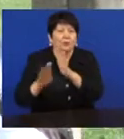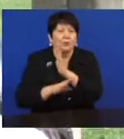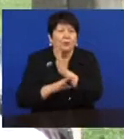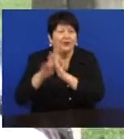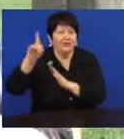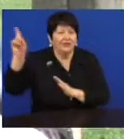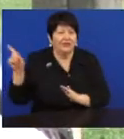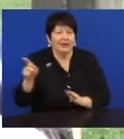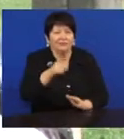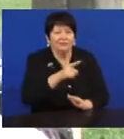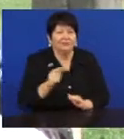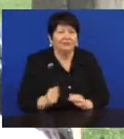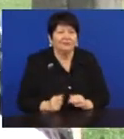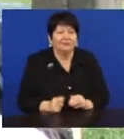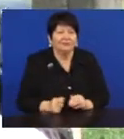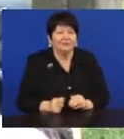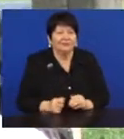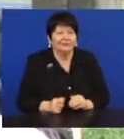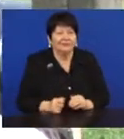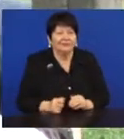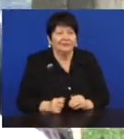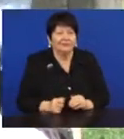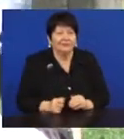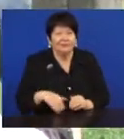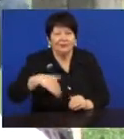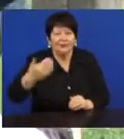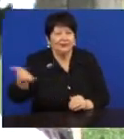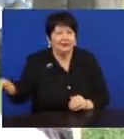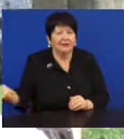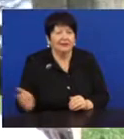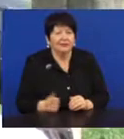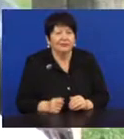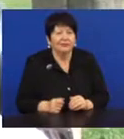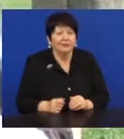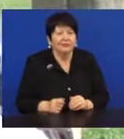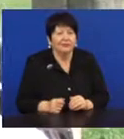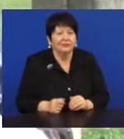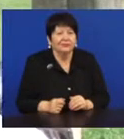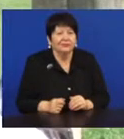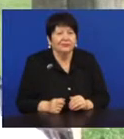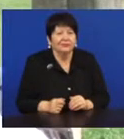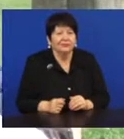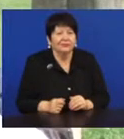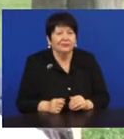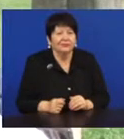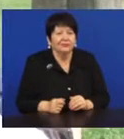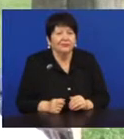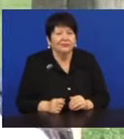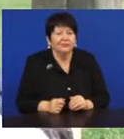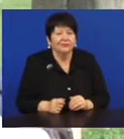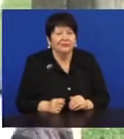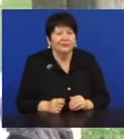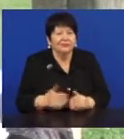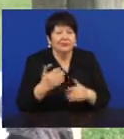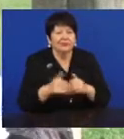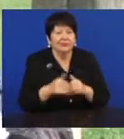acolo. Vine de acolo, o echipă de partea asta. Da. Două echipe. Și ne întâlnim la